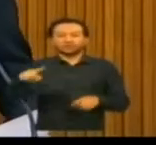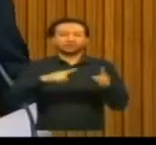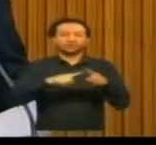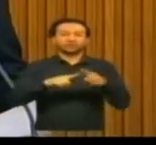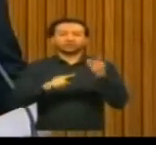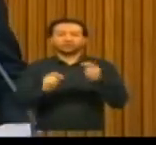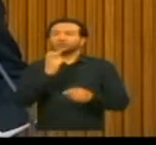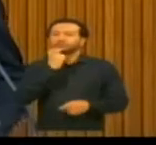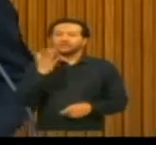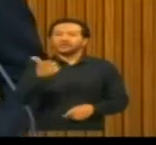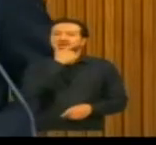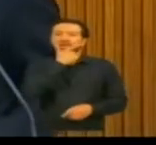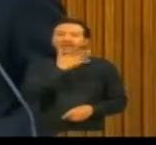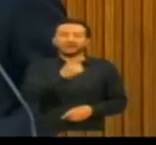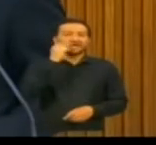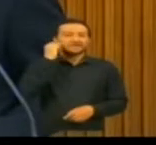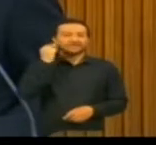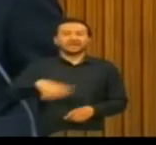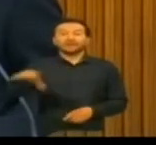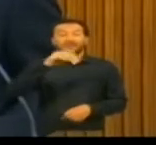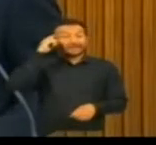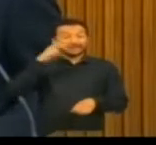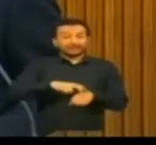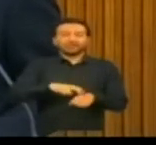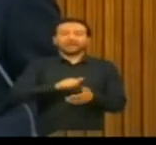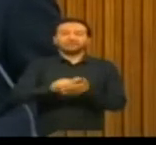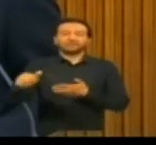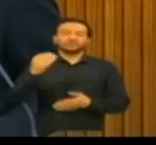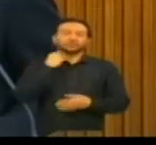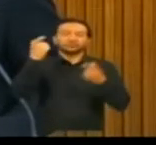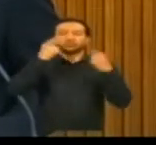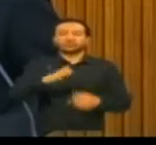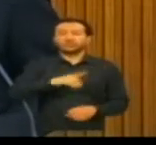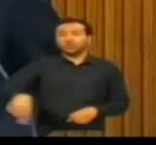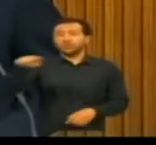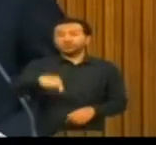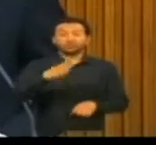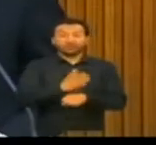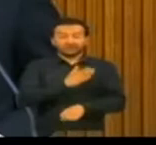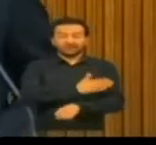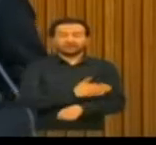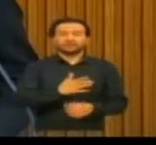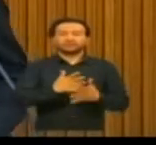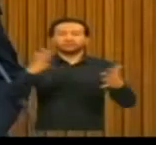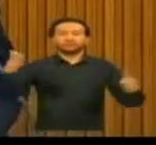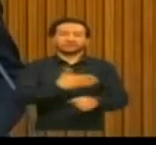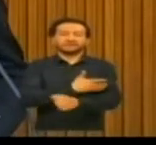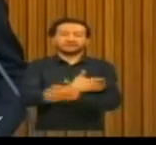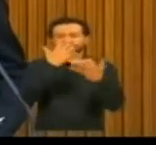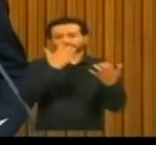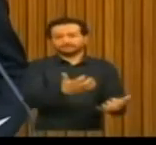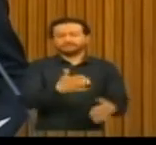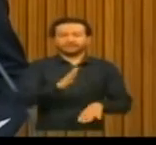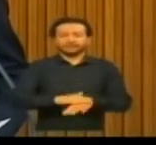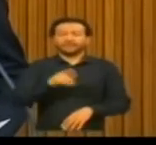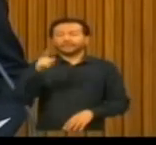Özal'ı, Demirel'i, Bülent Ecevit'i anmak hepimizin boynunun borcudur. Onlar bu ülkeye büyük hizmetler yaptılar.